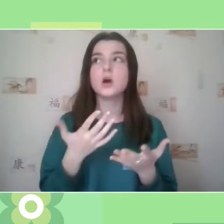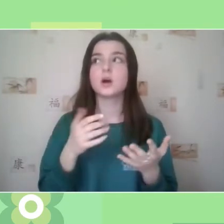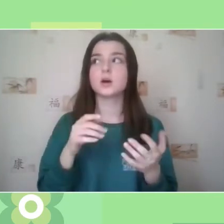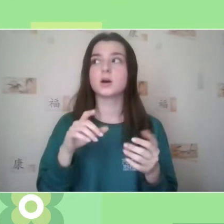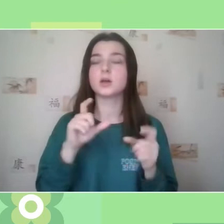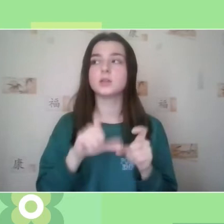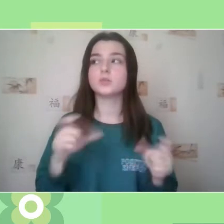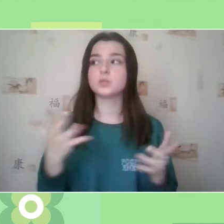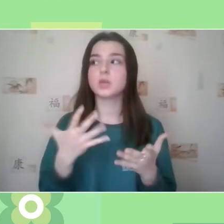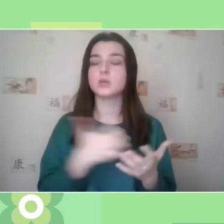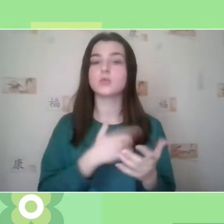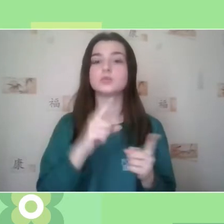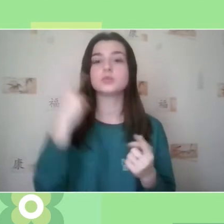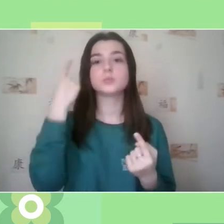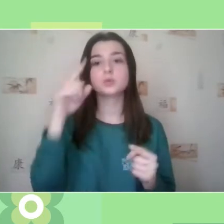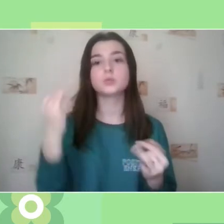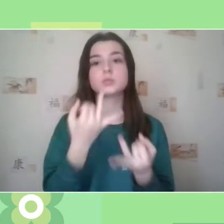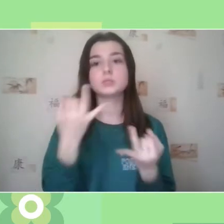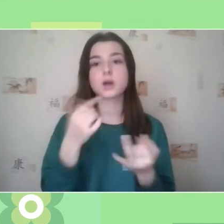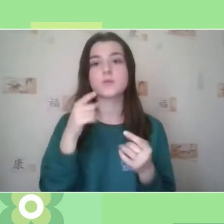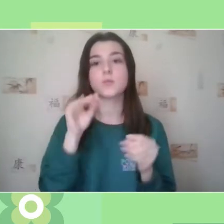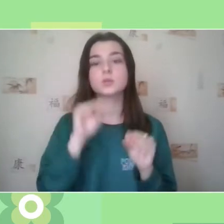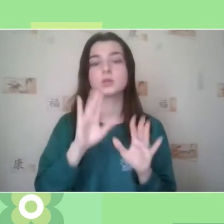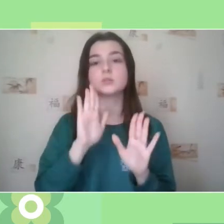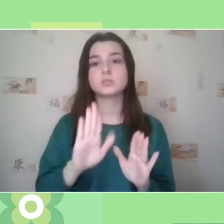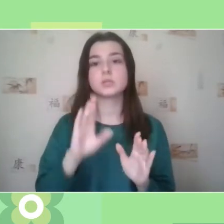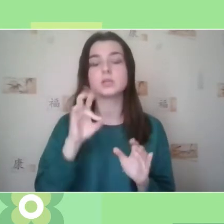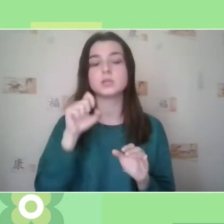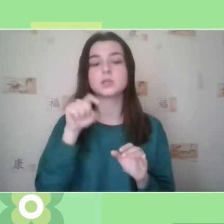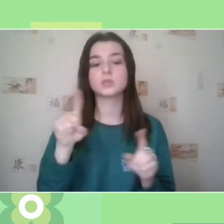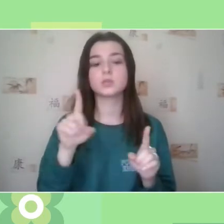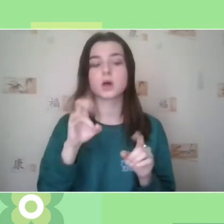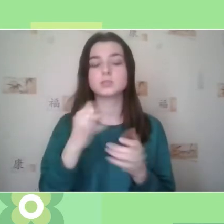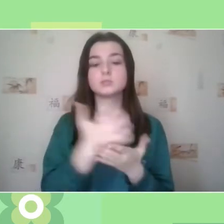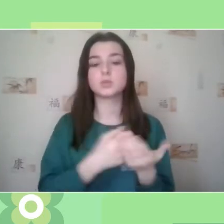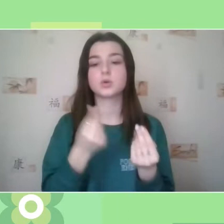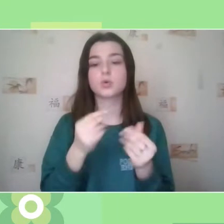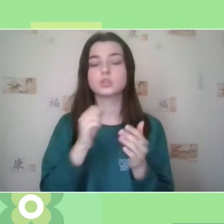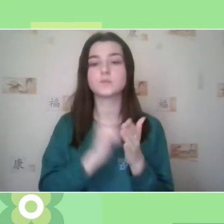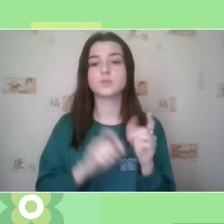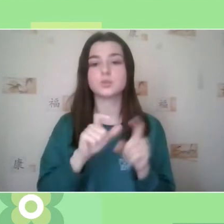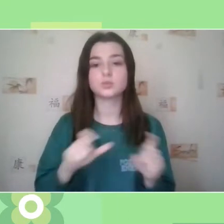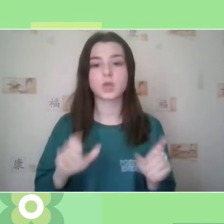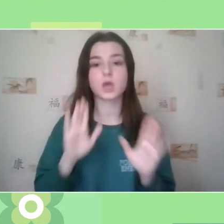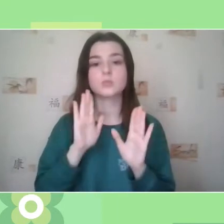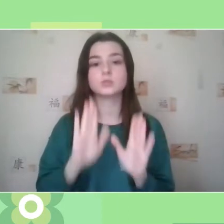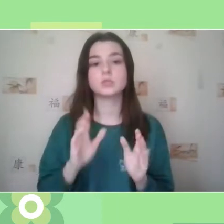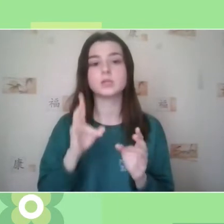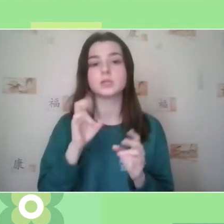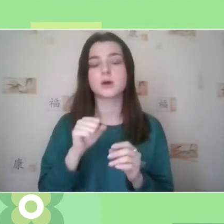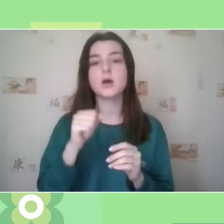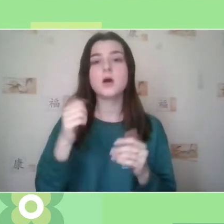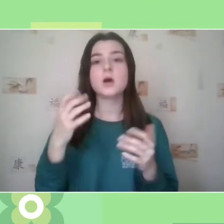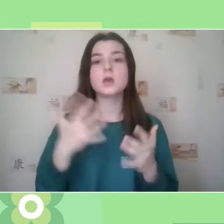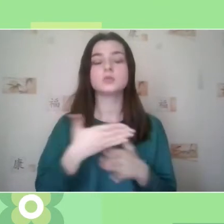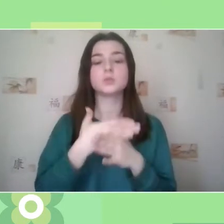хочуть щось придумати цікаве, покладаються тільки на збір грошей від людей, або тільки на грантову підтримку від донора, або тільки на